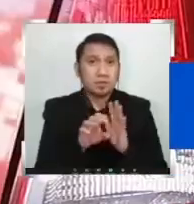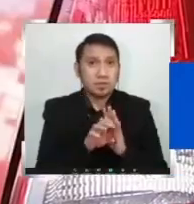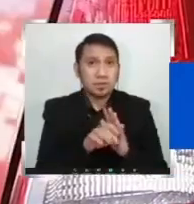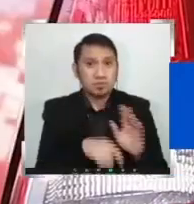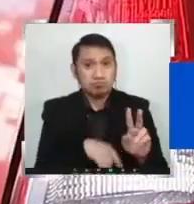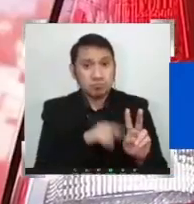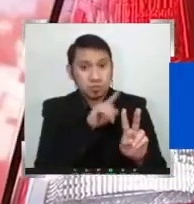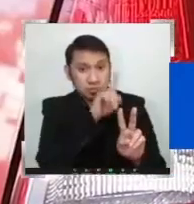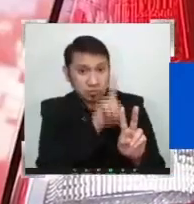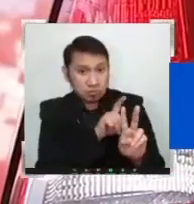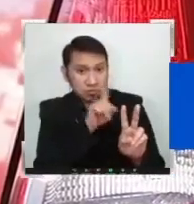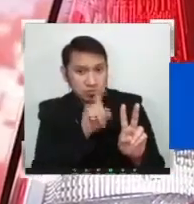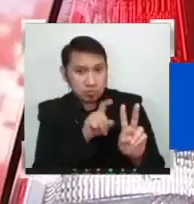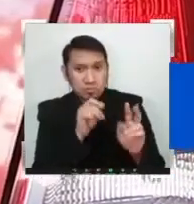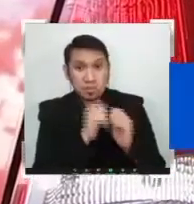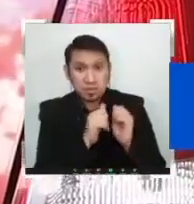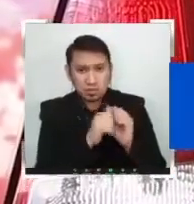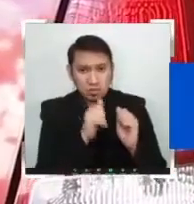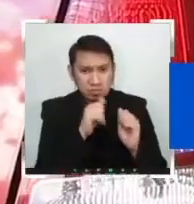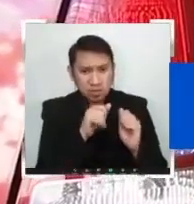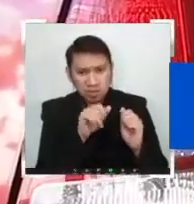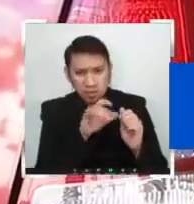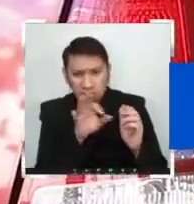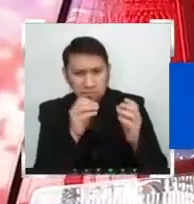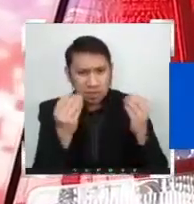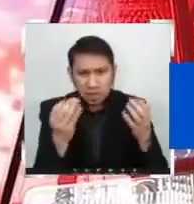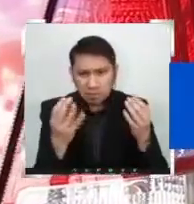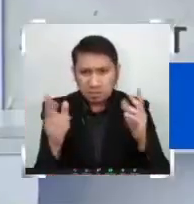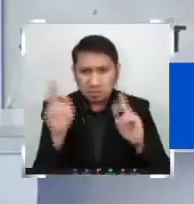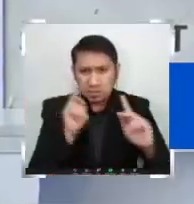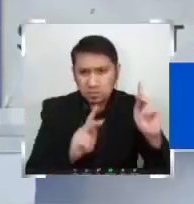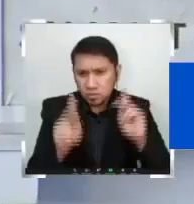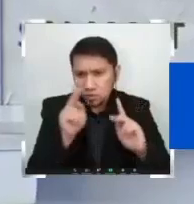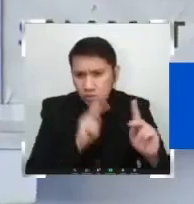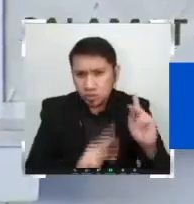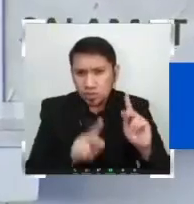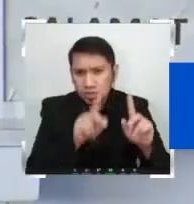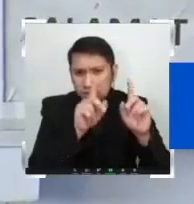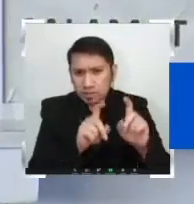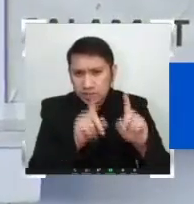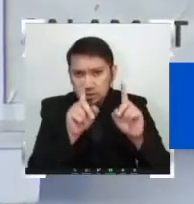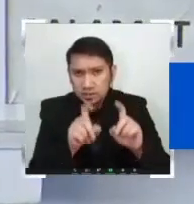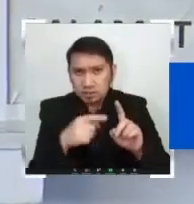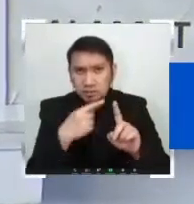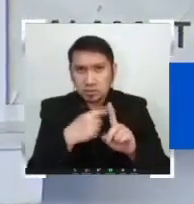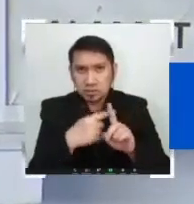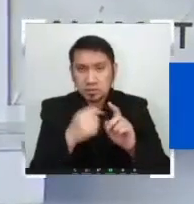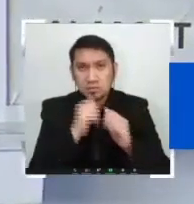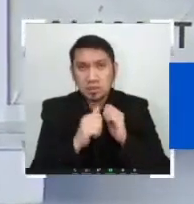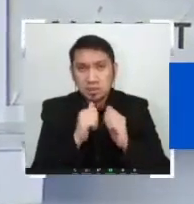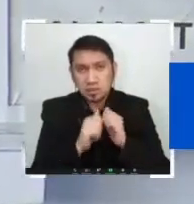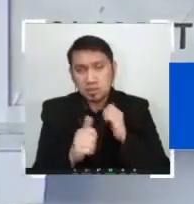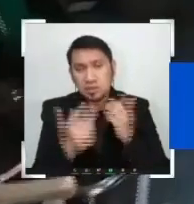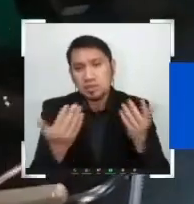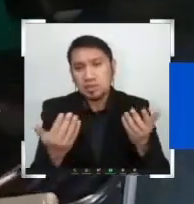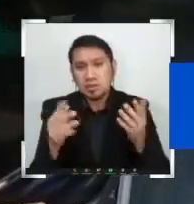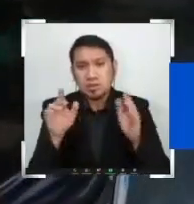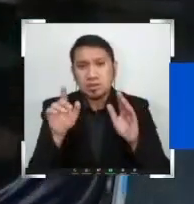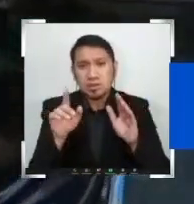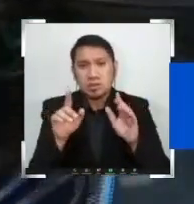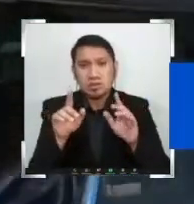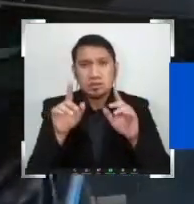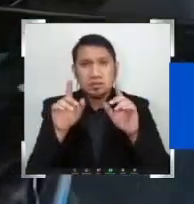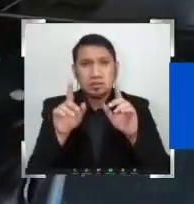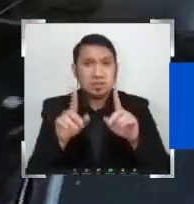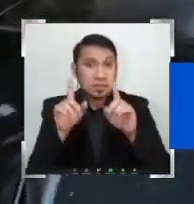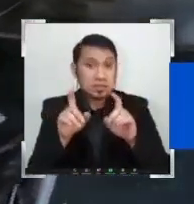positive, it means, you know, our testing system is breaking down or being overwhelmed already. Giit naman